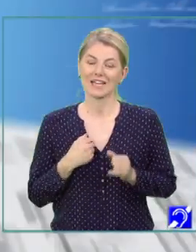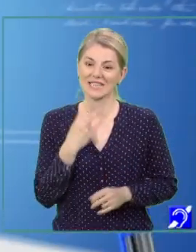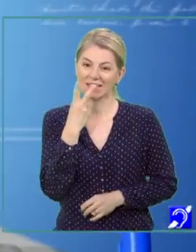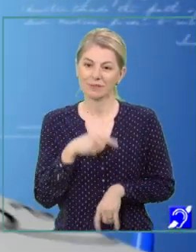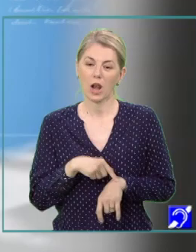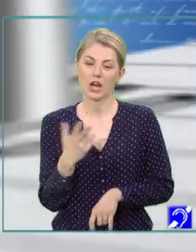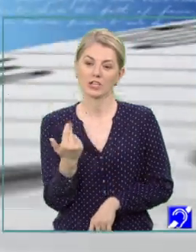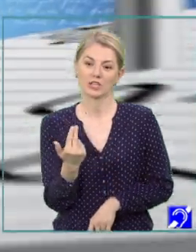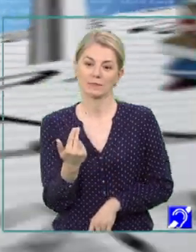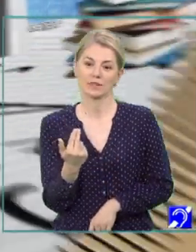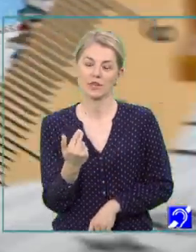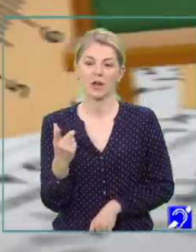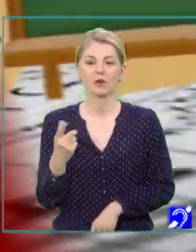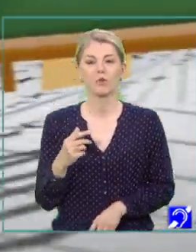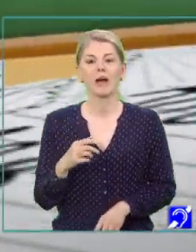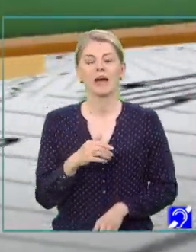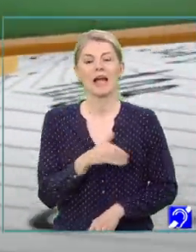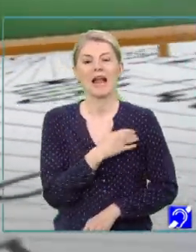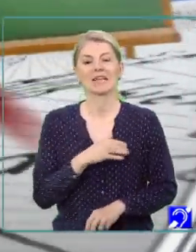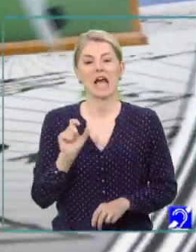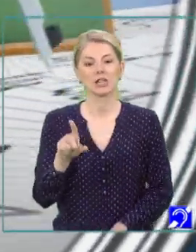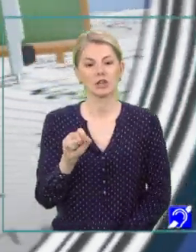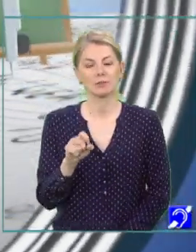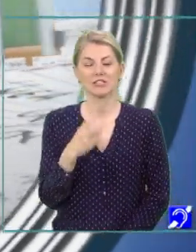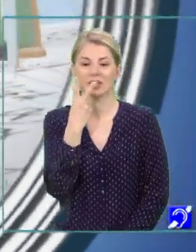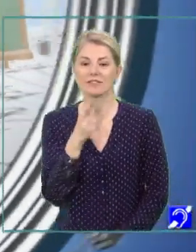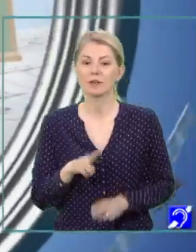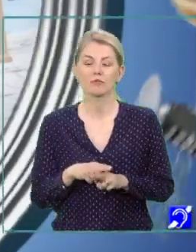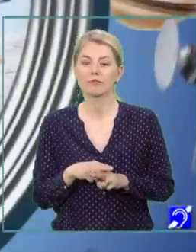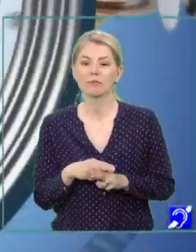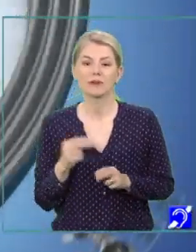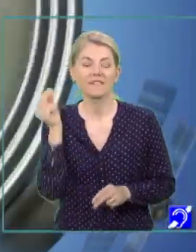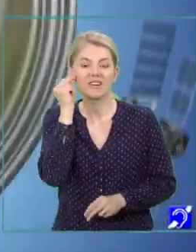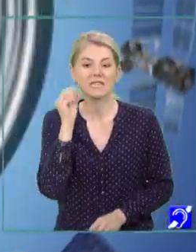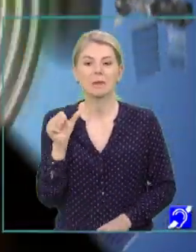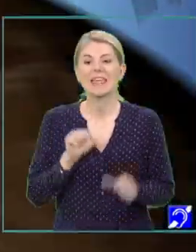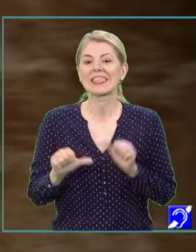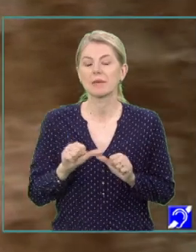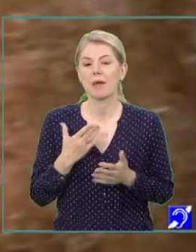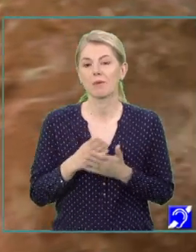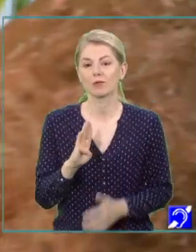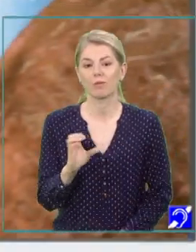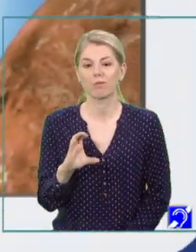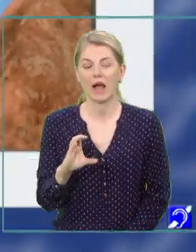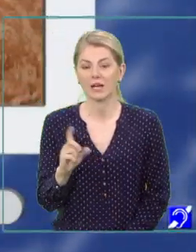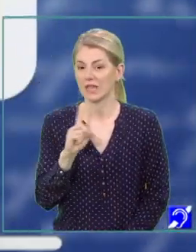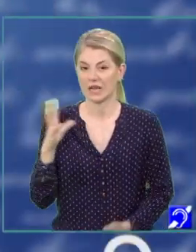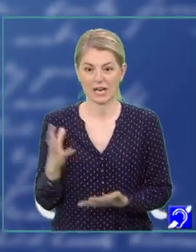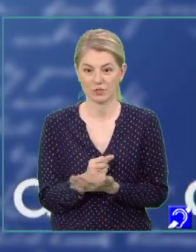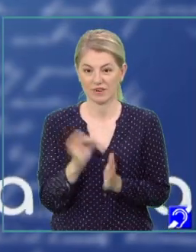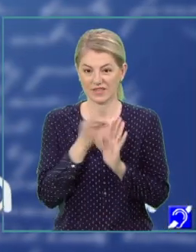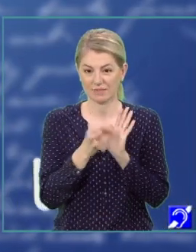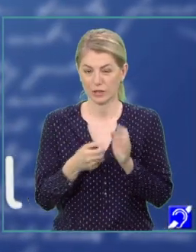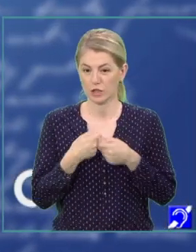ora 15 cu cei de clasa 12-a să vedem cum stăm cu chimia pentru BAC. Dacă n-ați reușit să vă